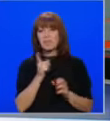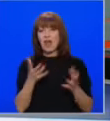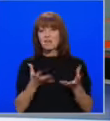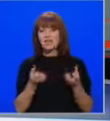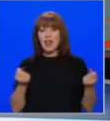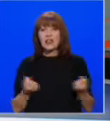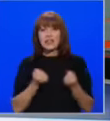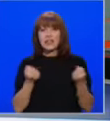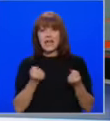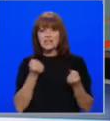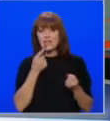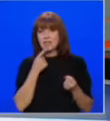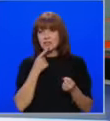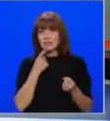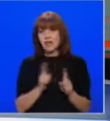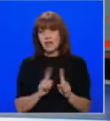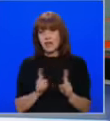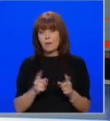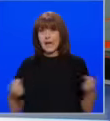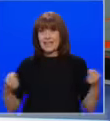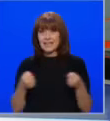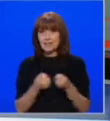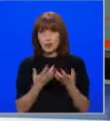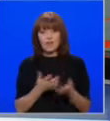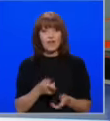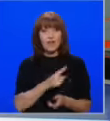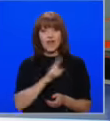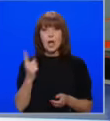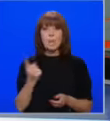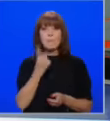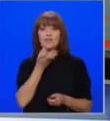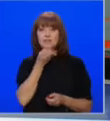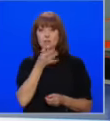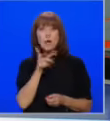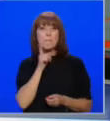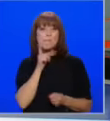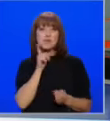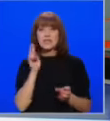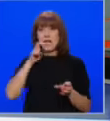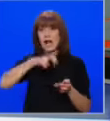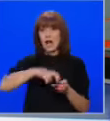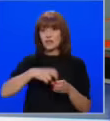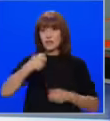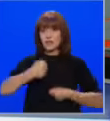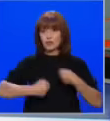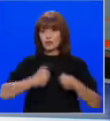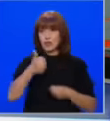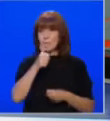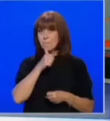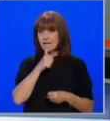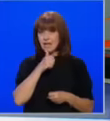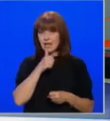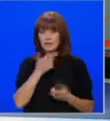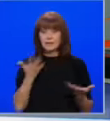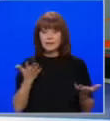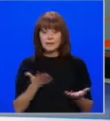действия, за да предотврати трагедията на пътя. Това не е първият случай, при който мъжът се е качвал пиян зад вулана. Поредната загуба на